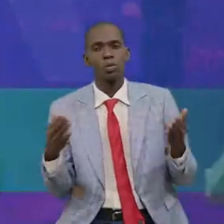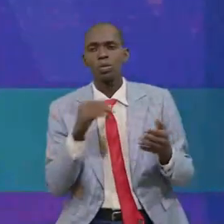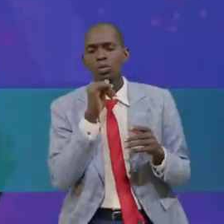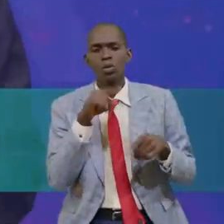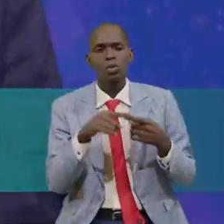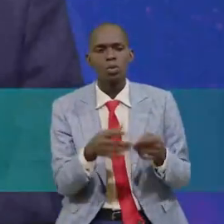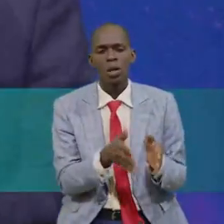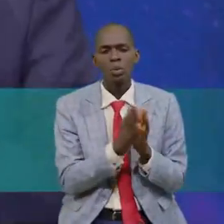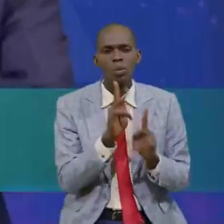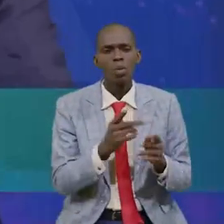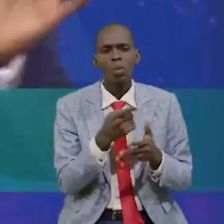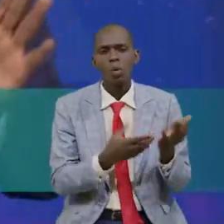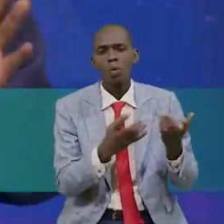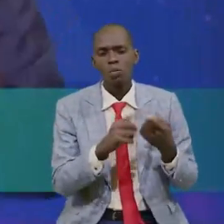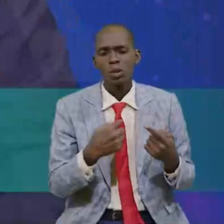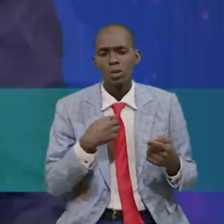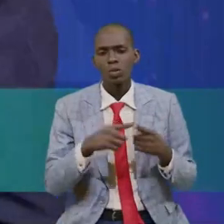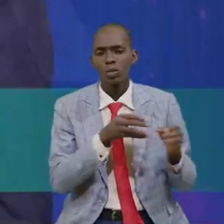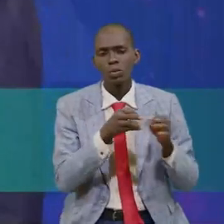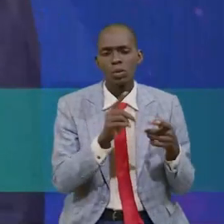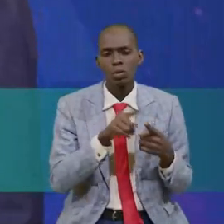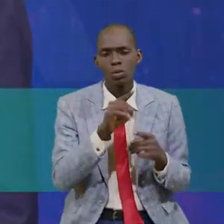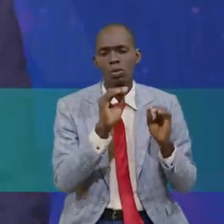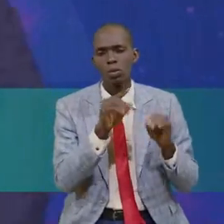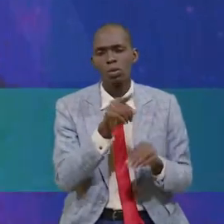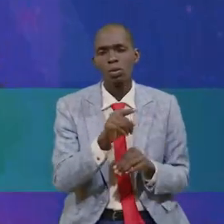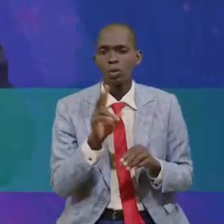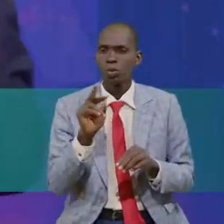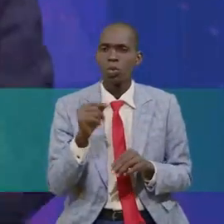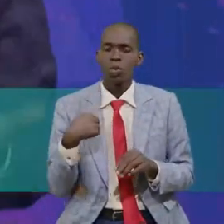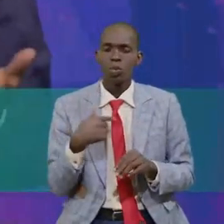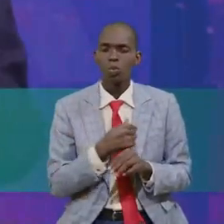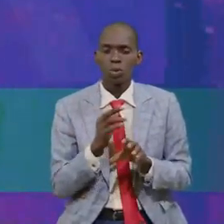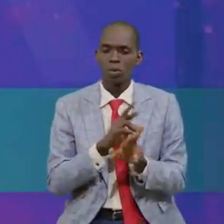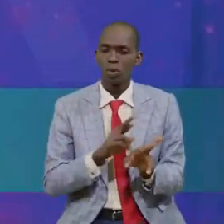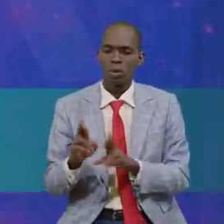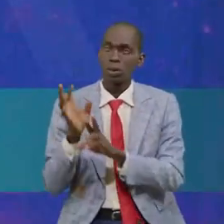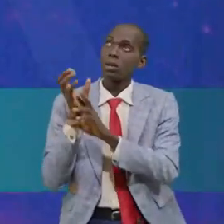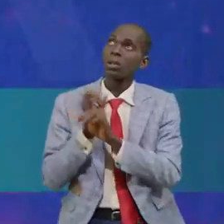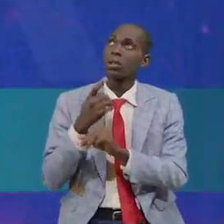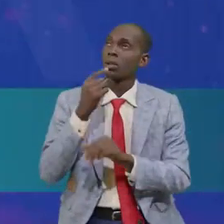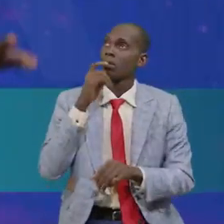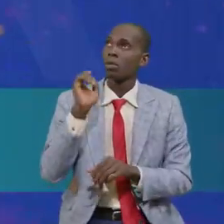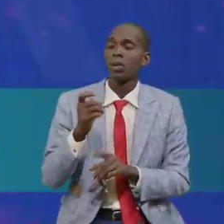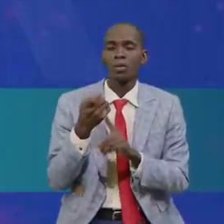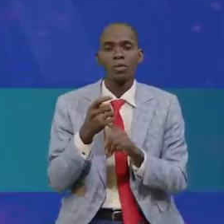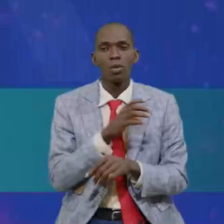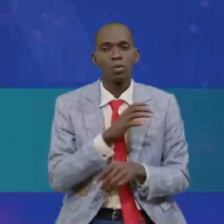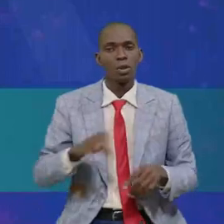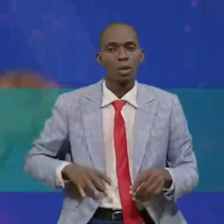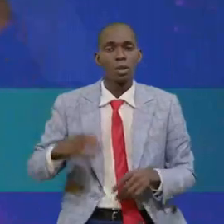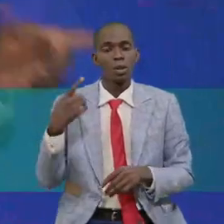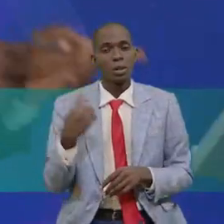lorsque nous allons sur le terrain, qu'est-ce que Dieu veut que je dise, qu'est-ce que vous voulez que je vous enseigne? Nous avons déjà le mandat. Nous avons le mandat de Christ,